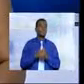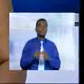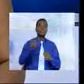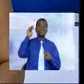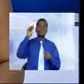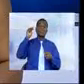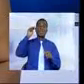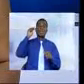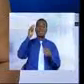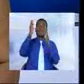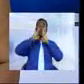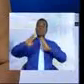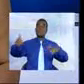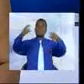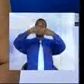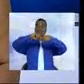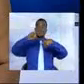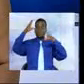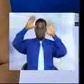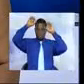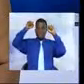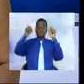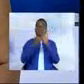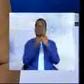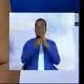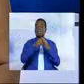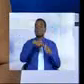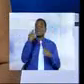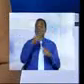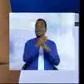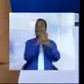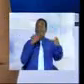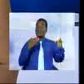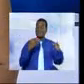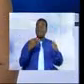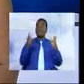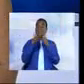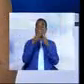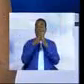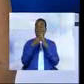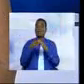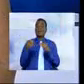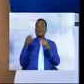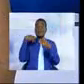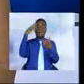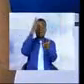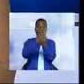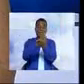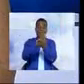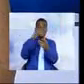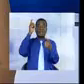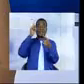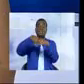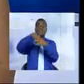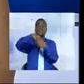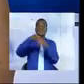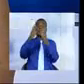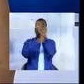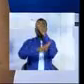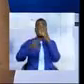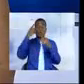Message de paix, de réconciliation du chef de l'État. Le chef de l'État qui, avant le meeting de Béomi, a marqué une escale à Languibonou